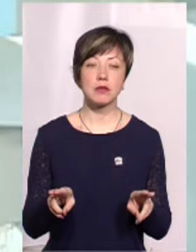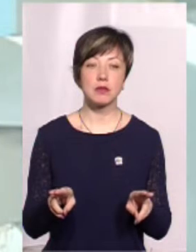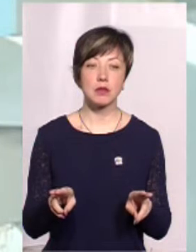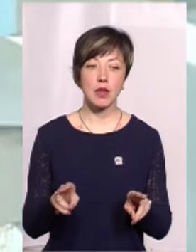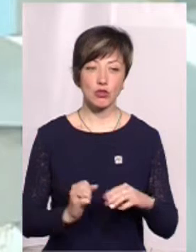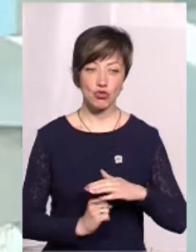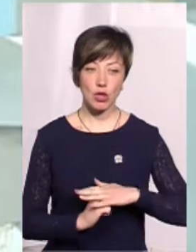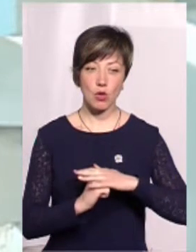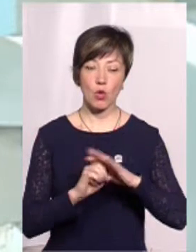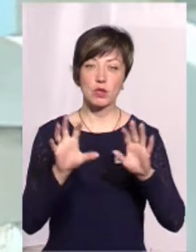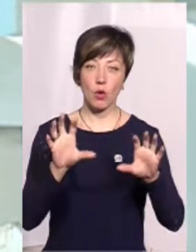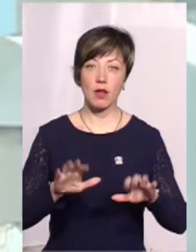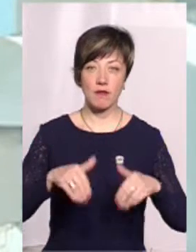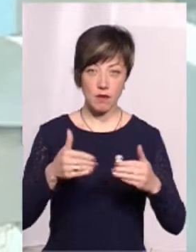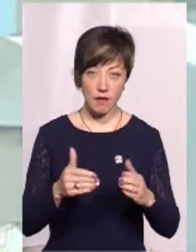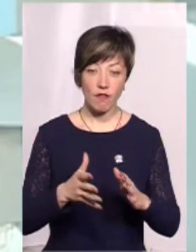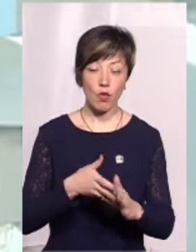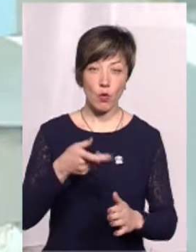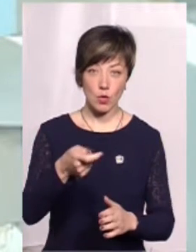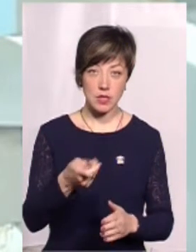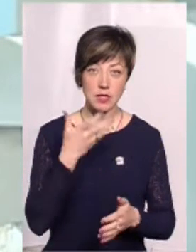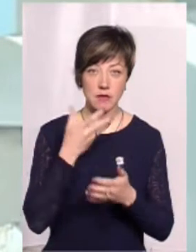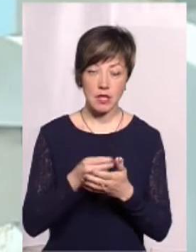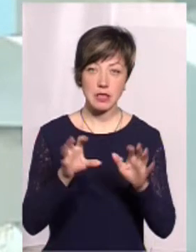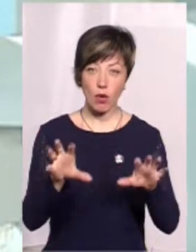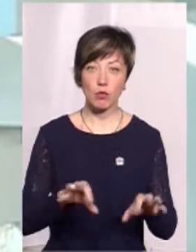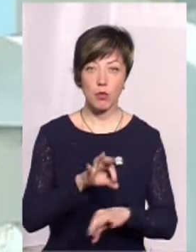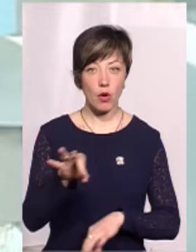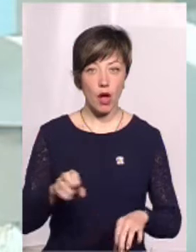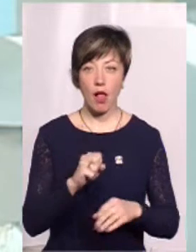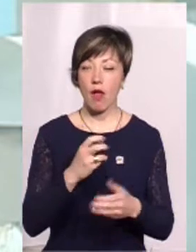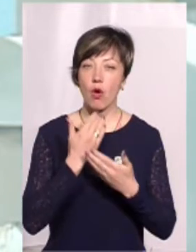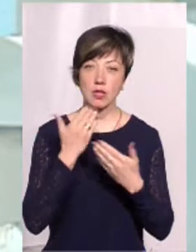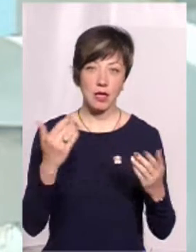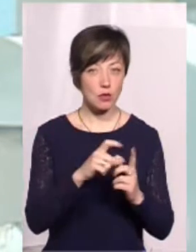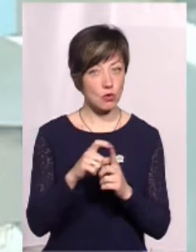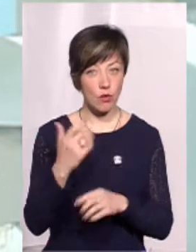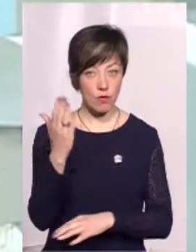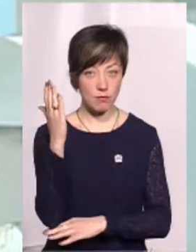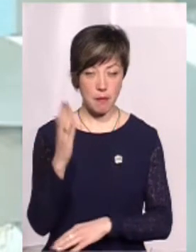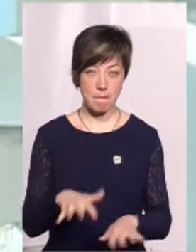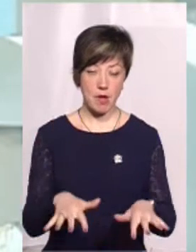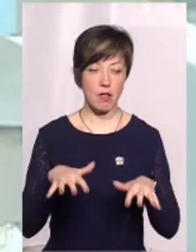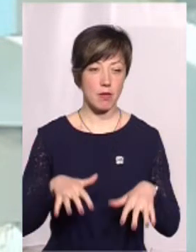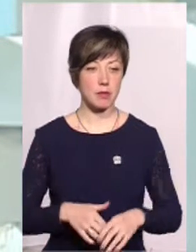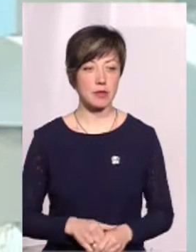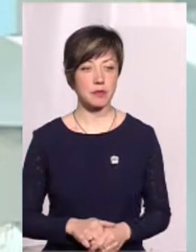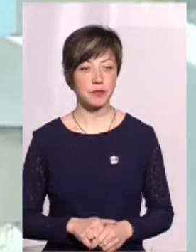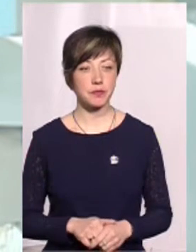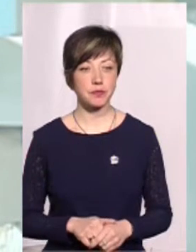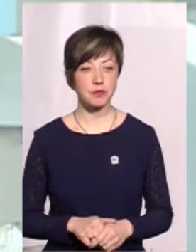джерело законодавчої ініціативи, може вносити в парламент свої законопроекти, але останнє слово за парламентом.